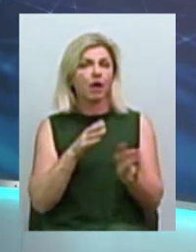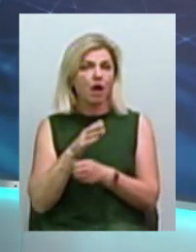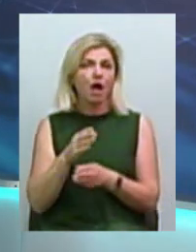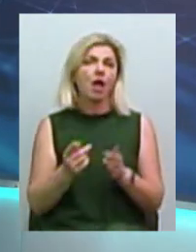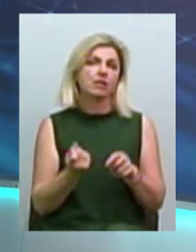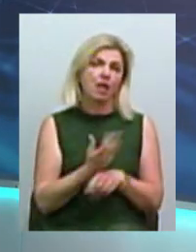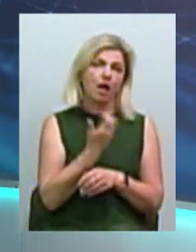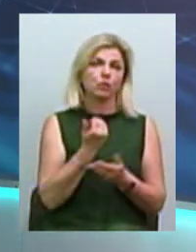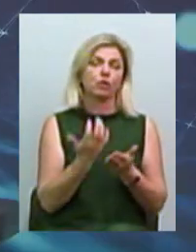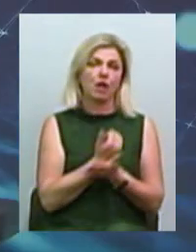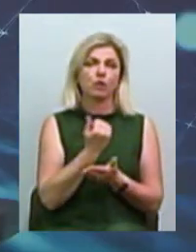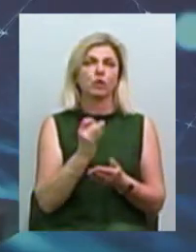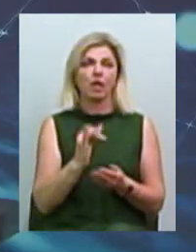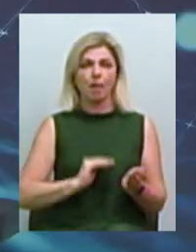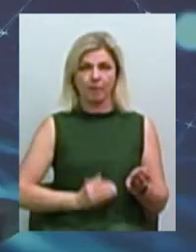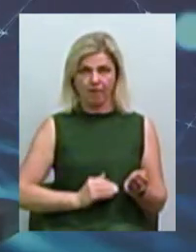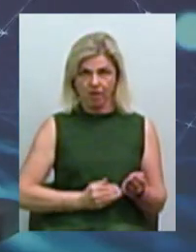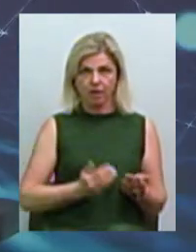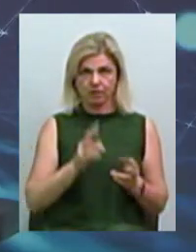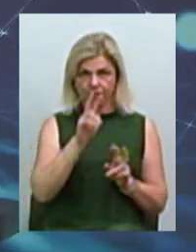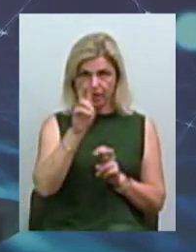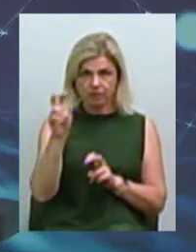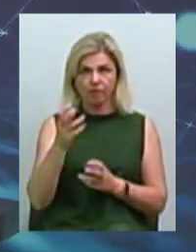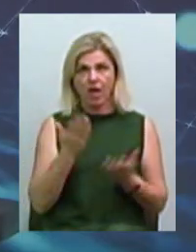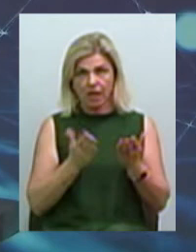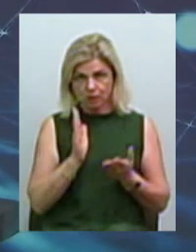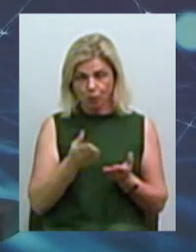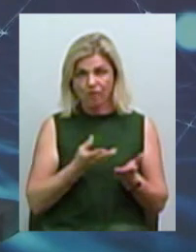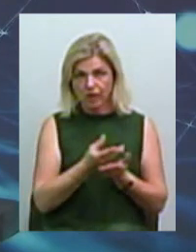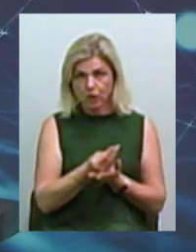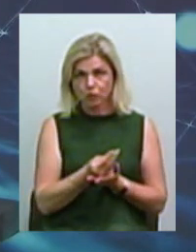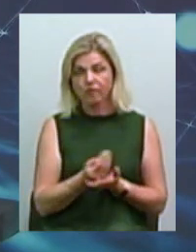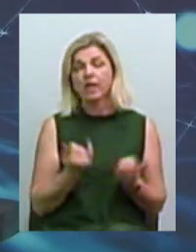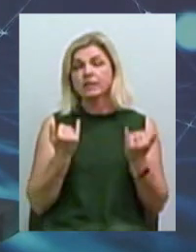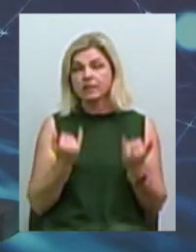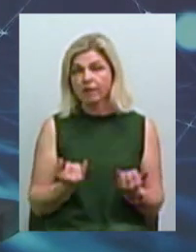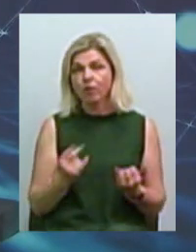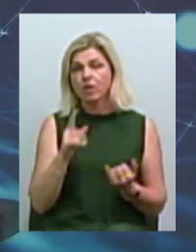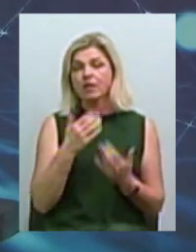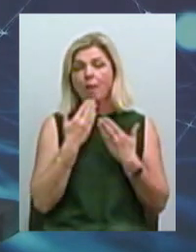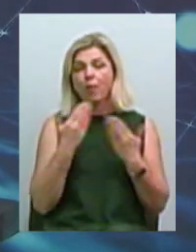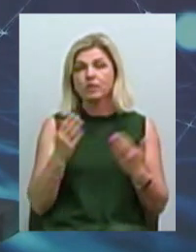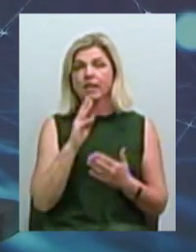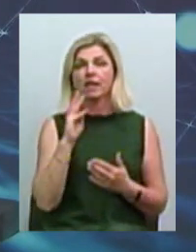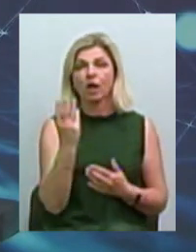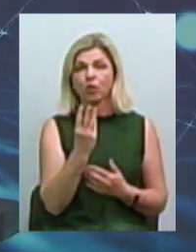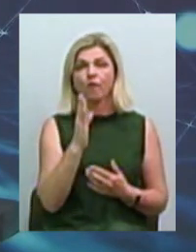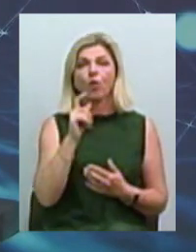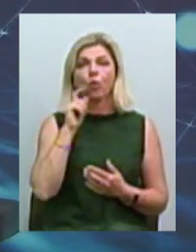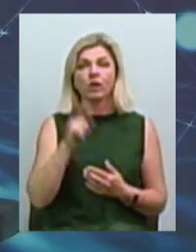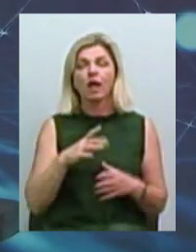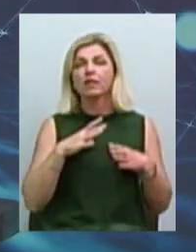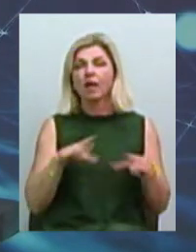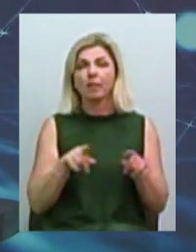приватні на всі ці роботи, якщо буде фінансування? На сьогоднішній день, за останні 3 роки, в Україні ніколи не було